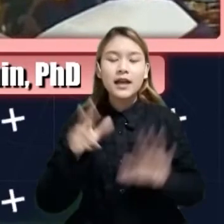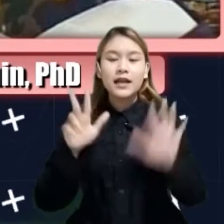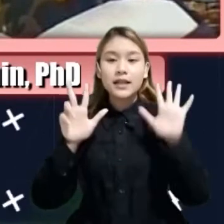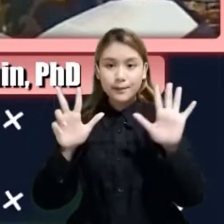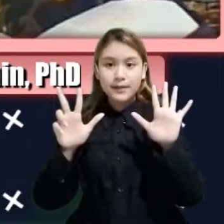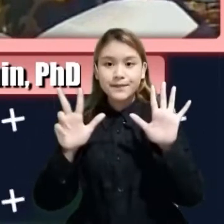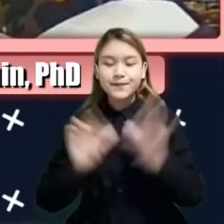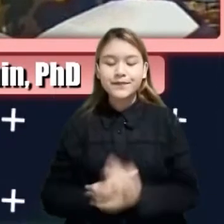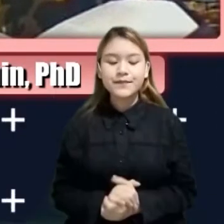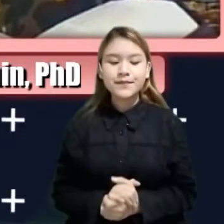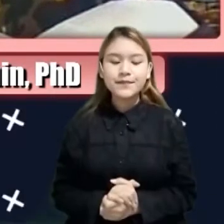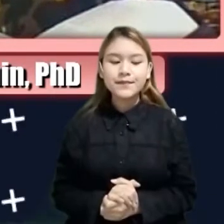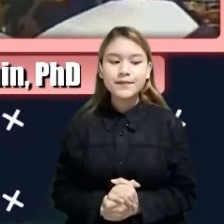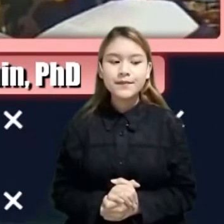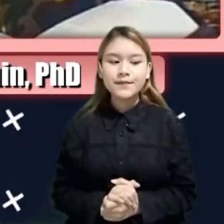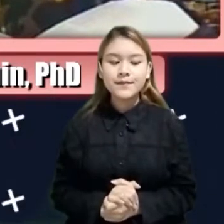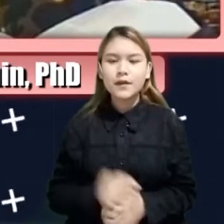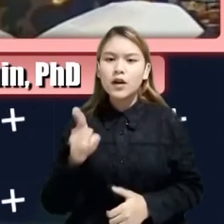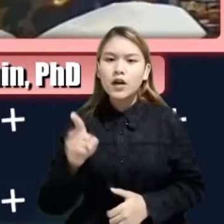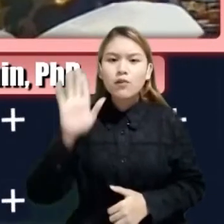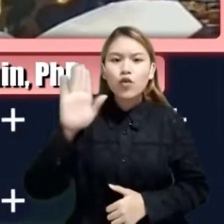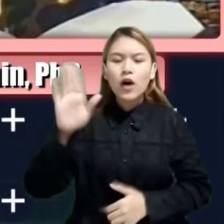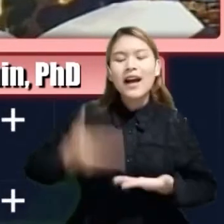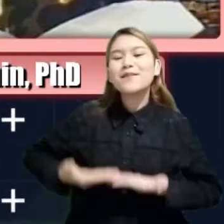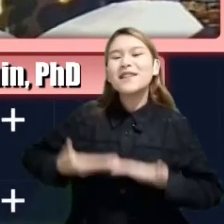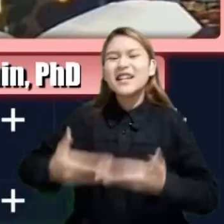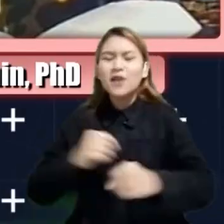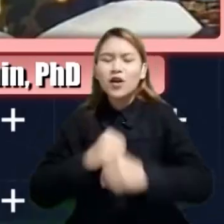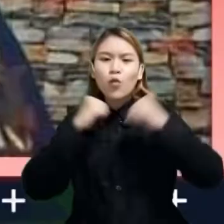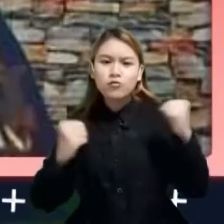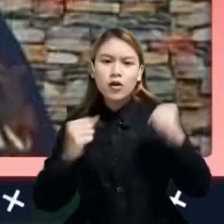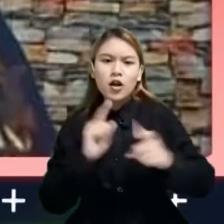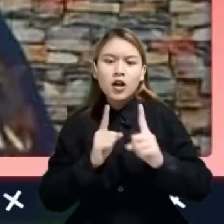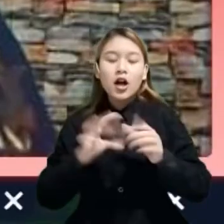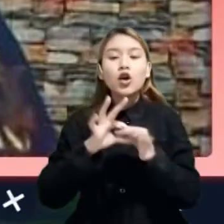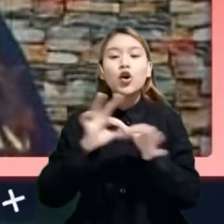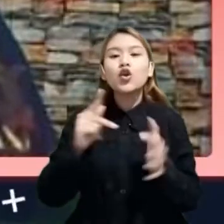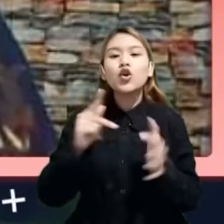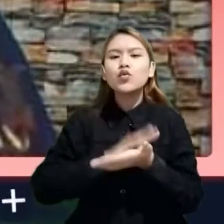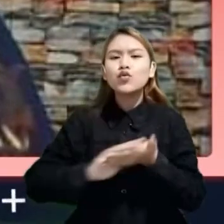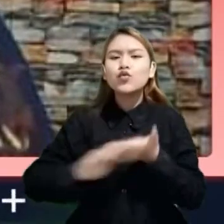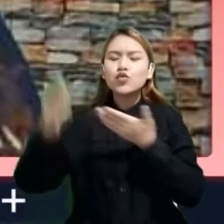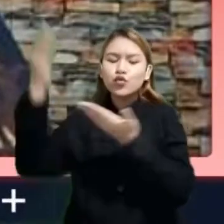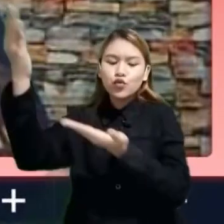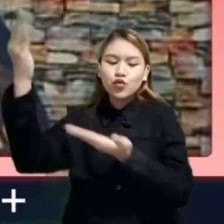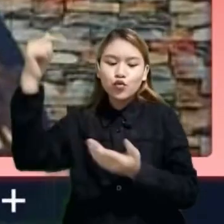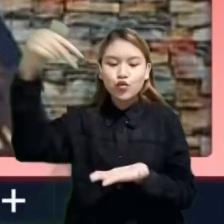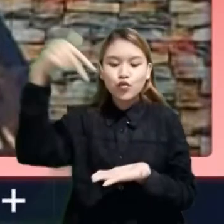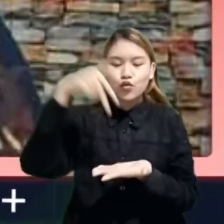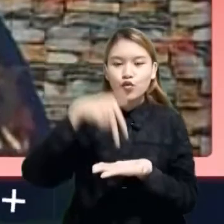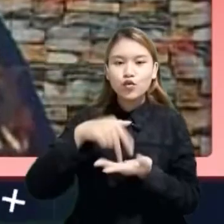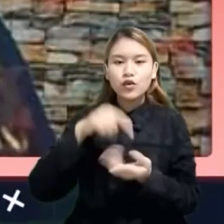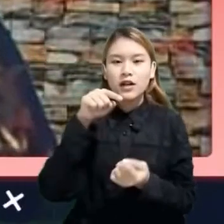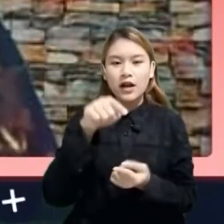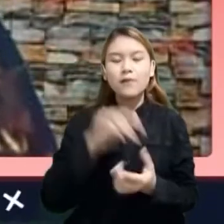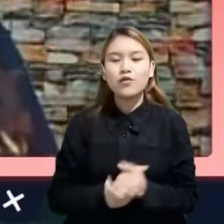kamu akan menerima kuasa kalau Roh Kudus turun ke atas kamu, dan kamu akan menjadi saksiku di Yerusalem dan di